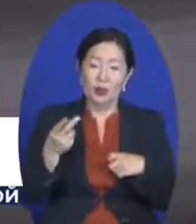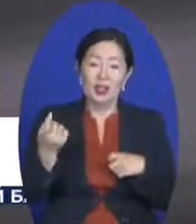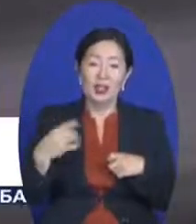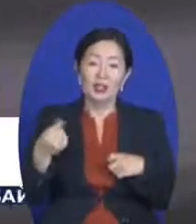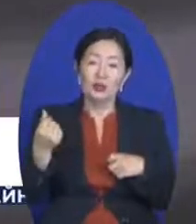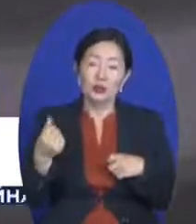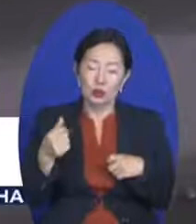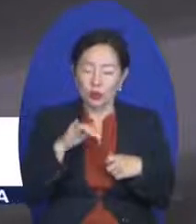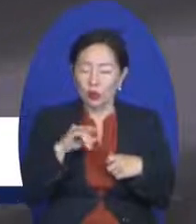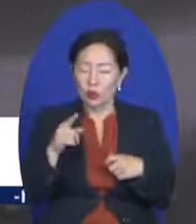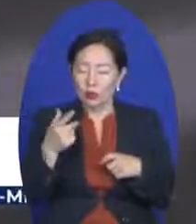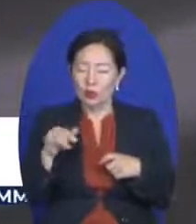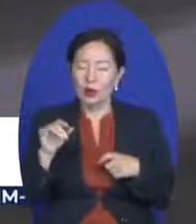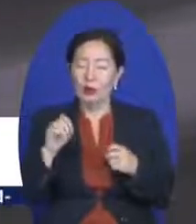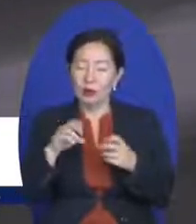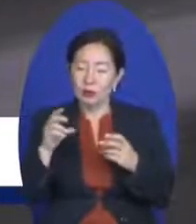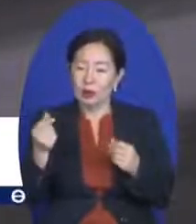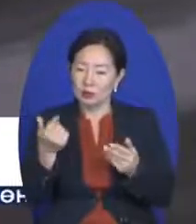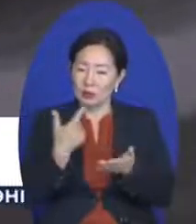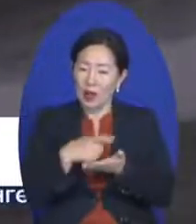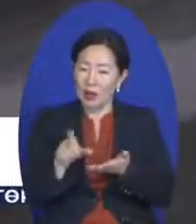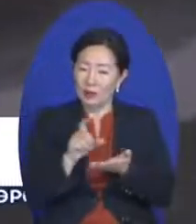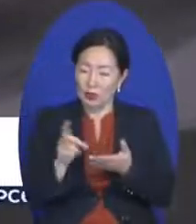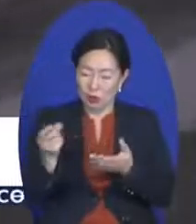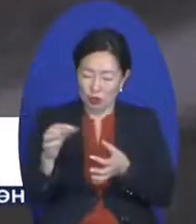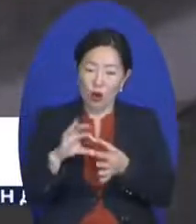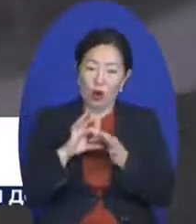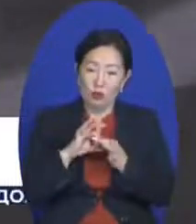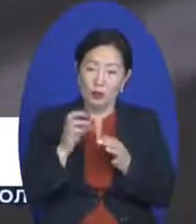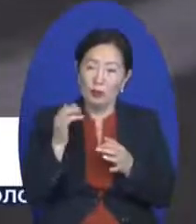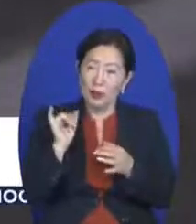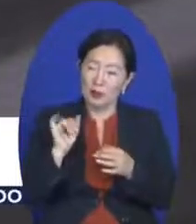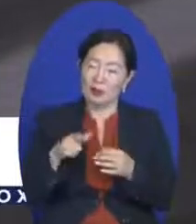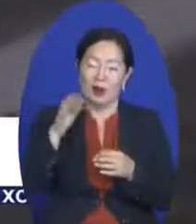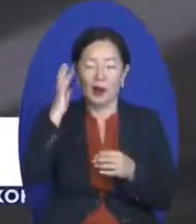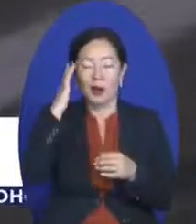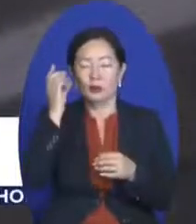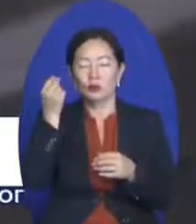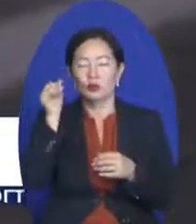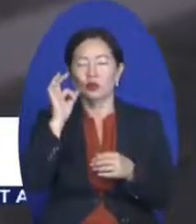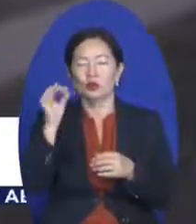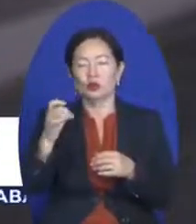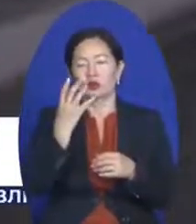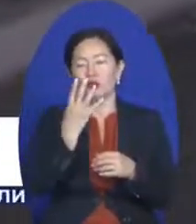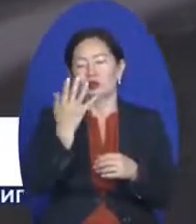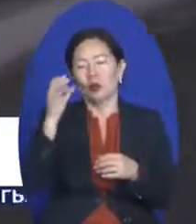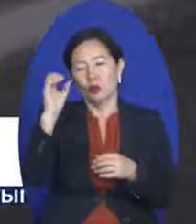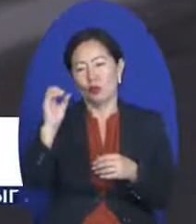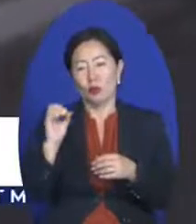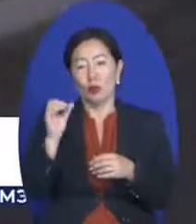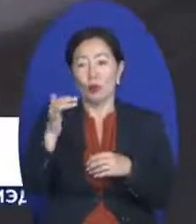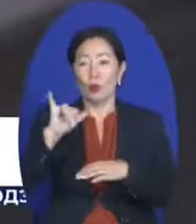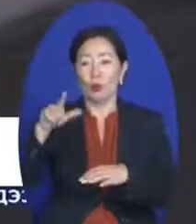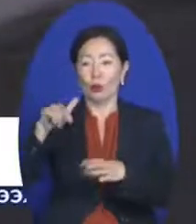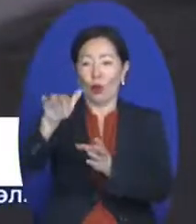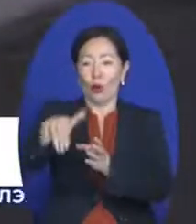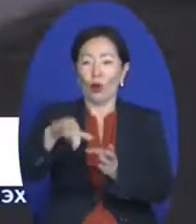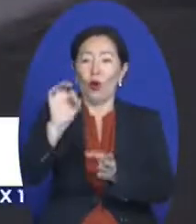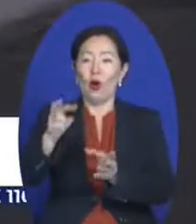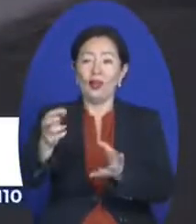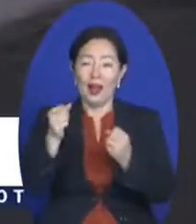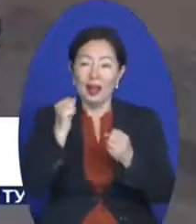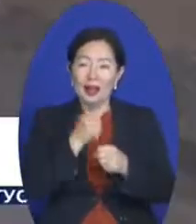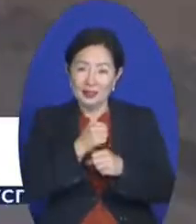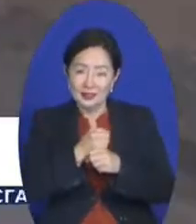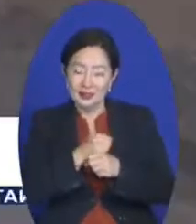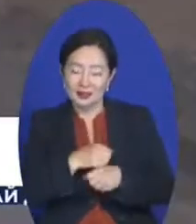мөн улархан бүтээгдэхүүний экспортоос хэт хамаардаг. Тиймдээч нийт гадаад үрийн 45% нь зөвхөн улархан олборлолтын салбар эзэлж байна.